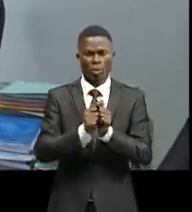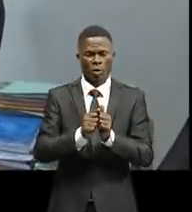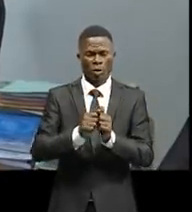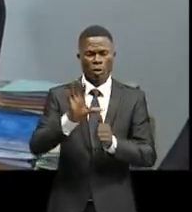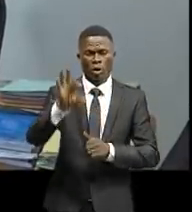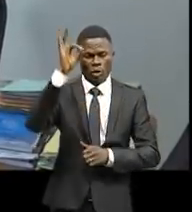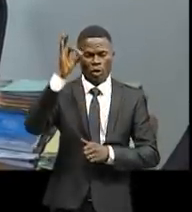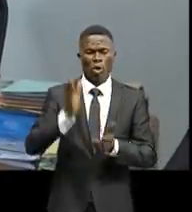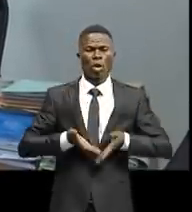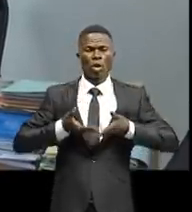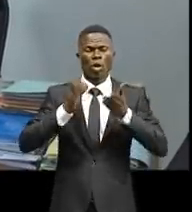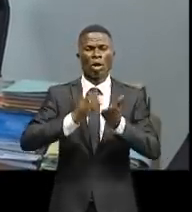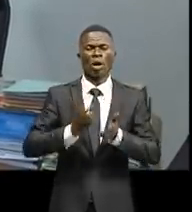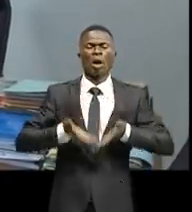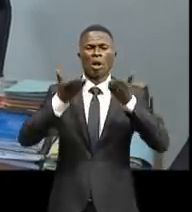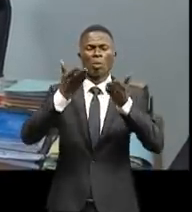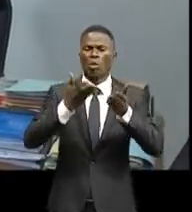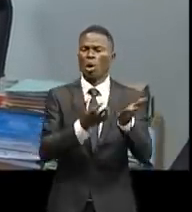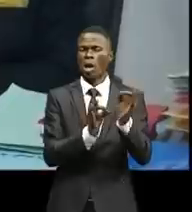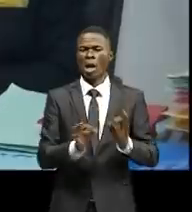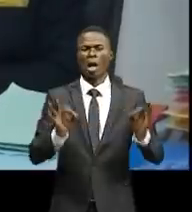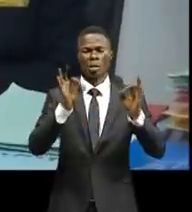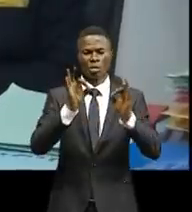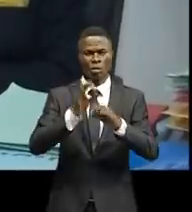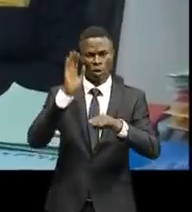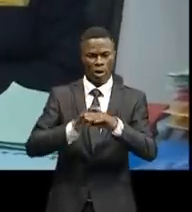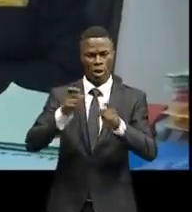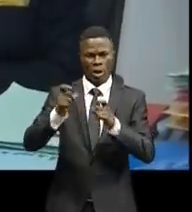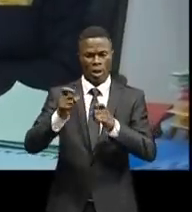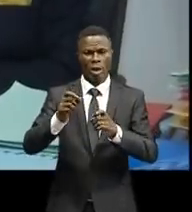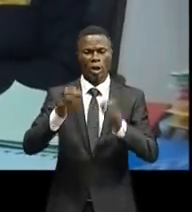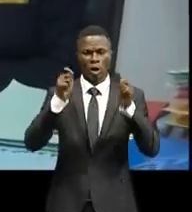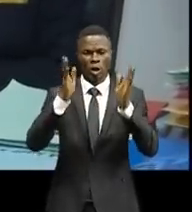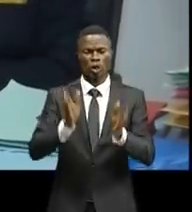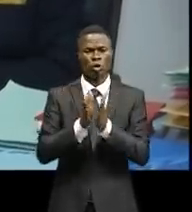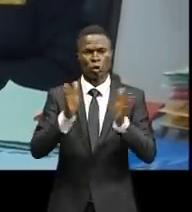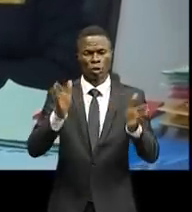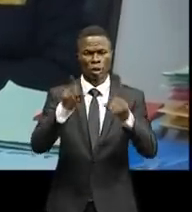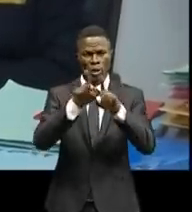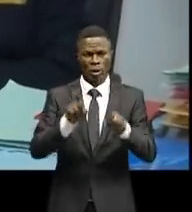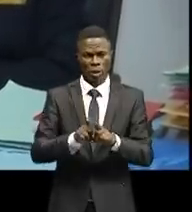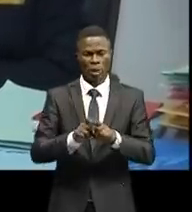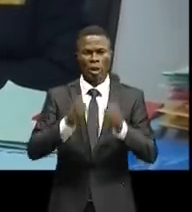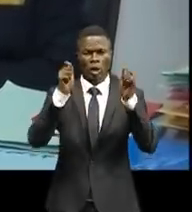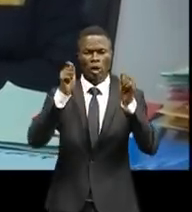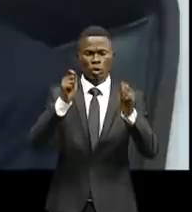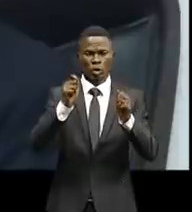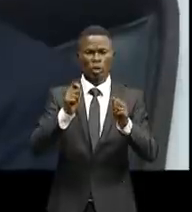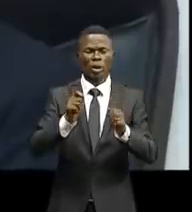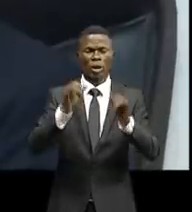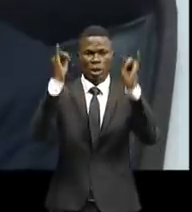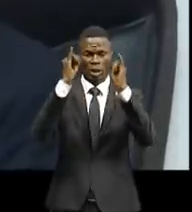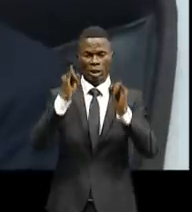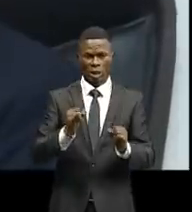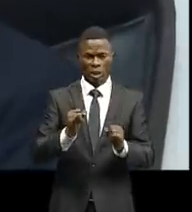des propositions de réformes pertinentes touchant au régime juridique de médias en général et de la presse en ligne en